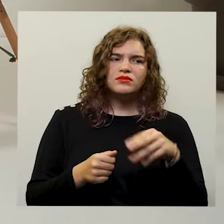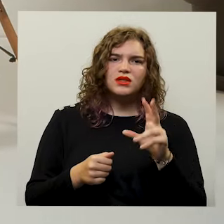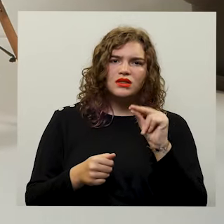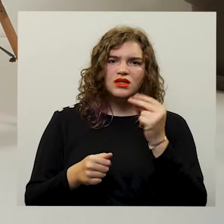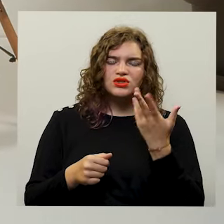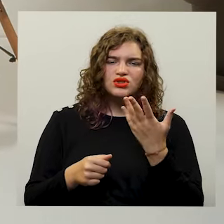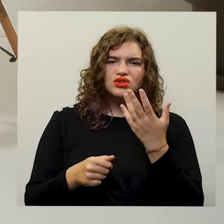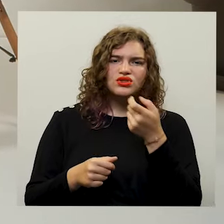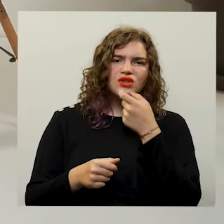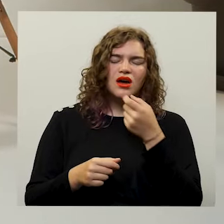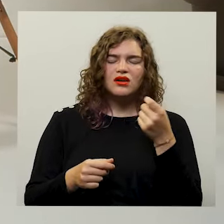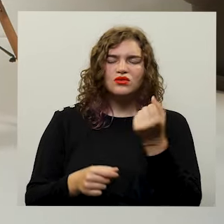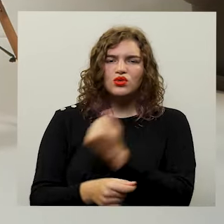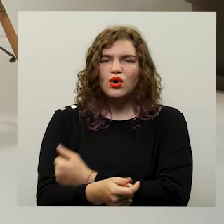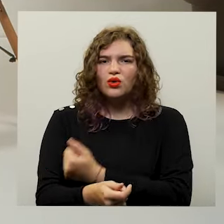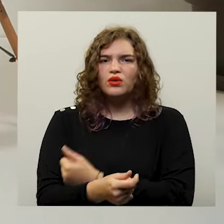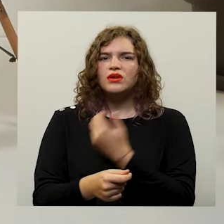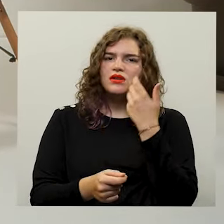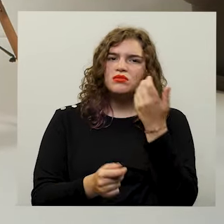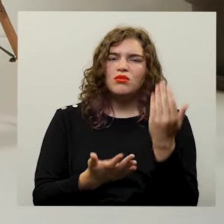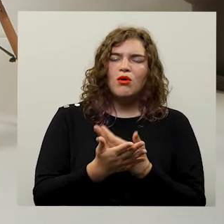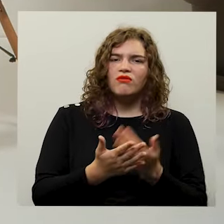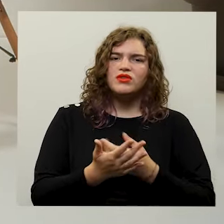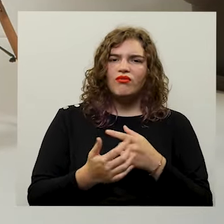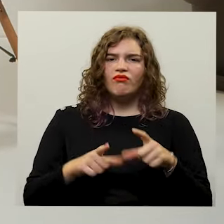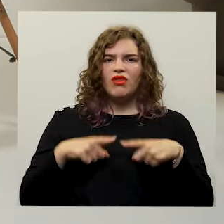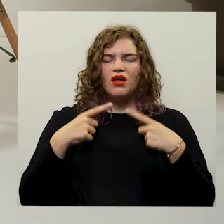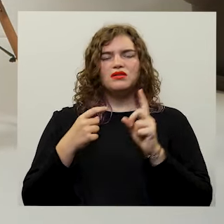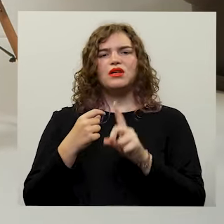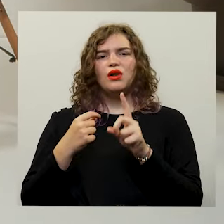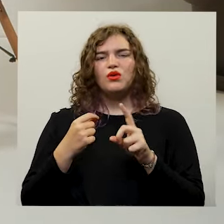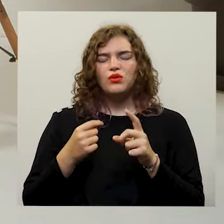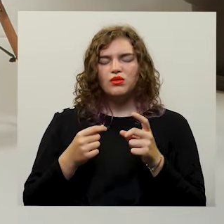35 de ani pe droguri. 35 de ani, deci când îți povestește viața lui...